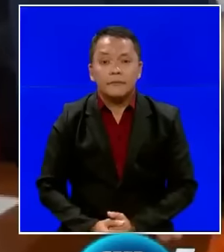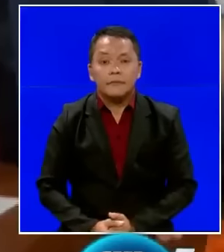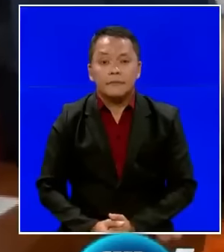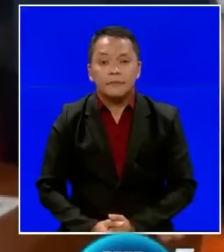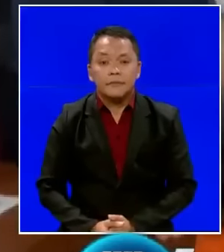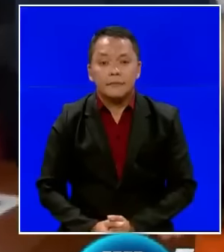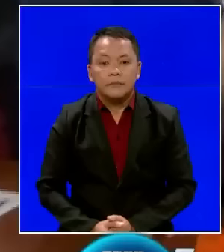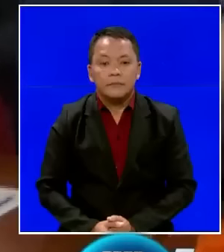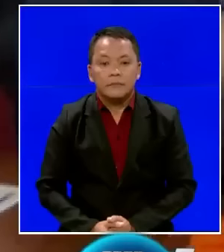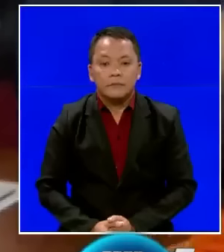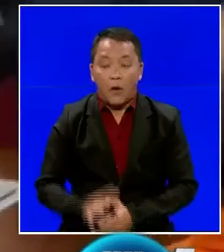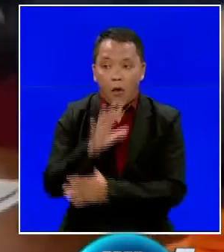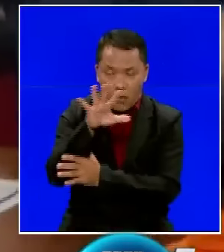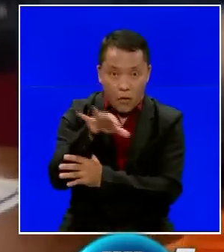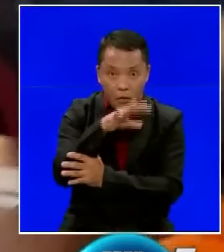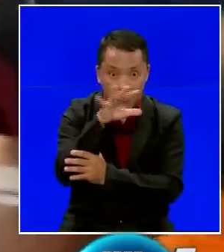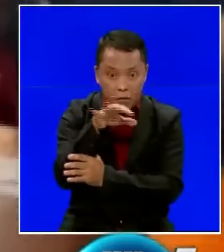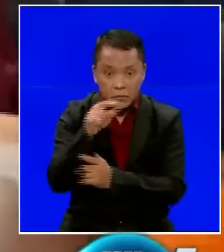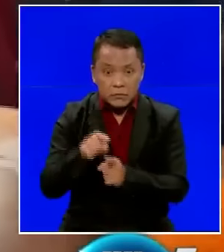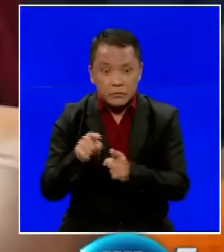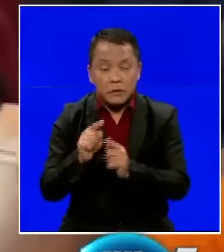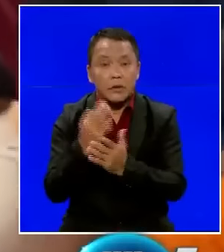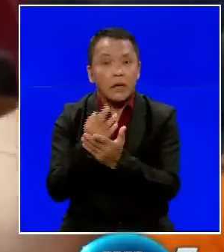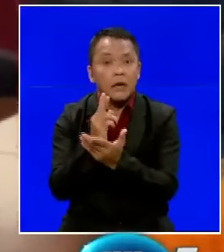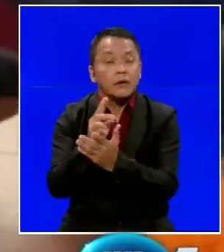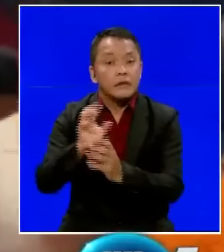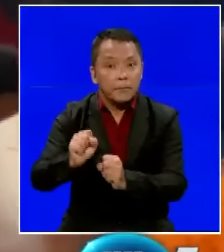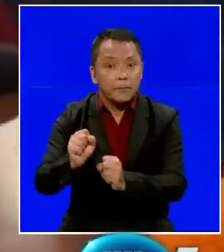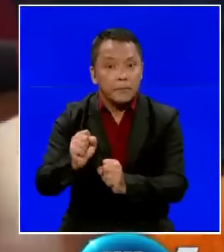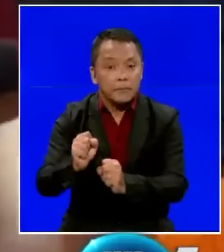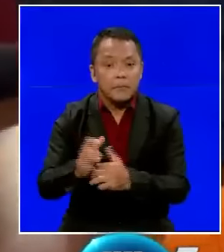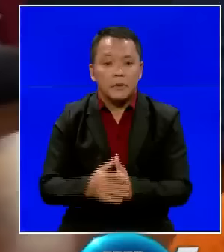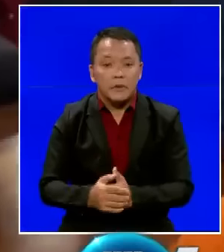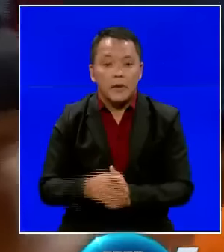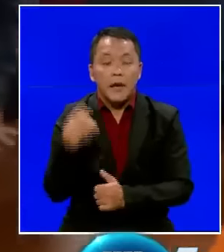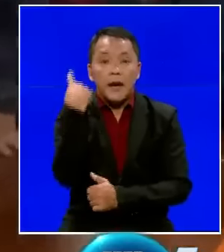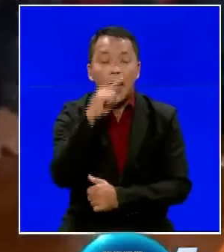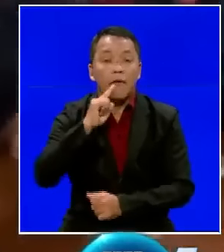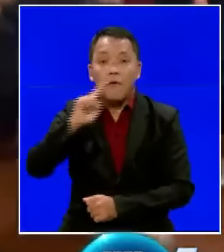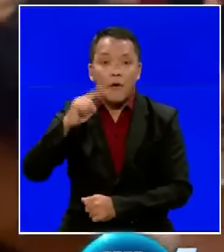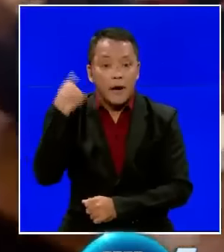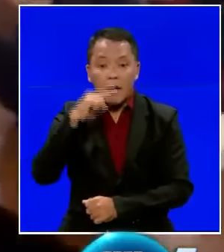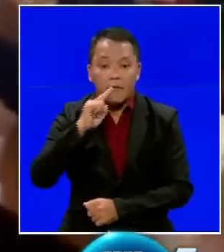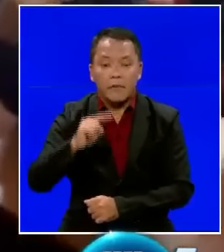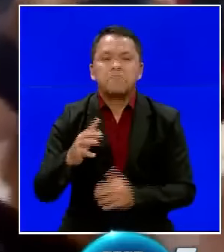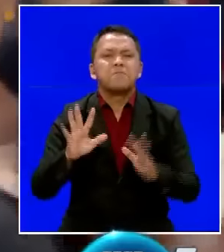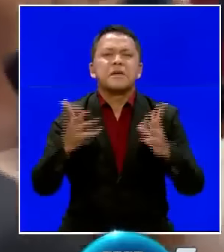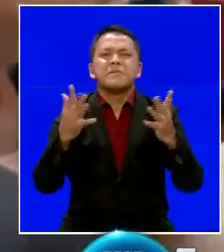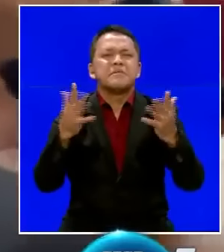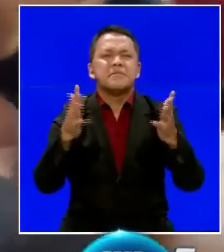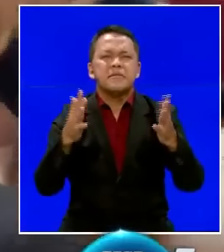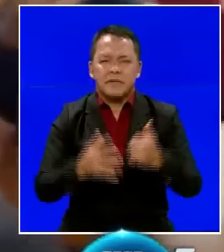ครับนี่นายจนหลักตาโลกล้าเงินรางวัลนำจับนี่ครับใครเป็นผู้แจ้งไ